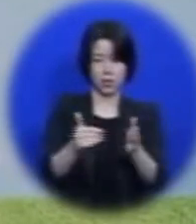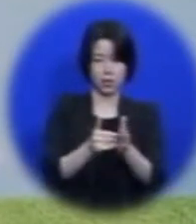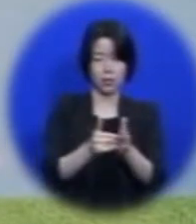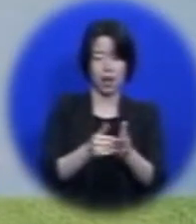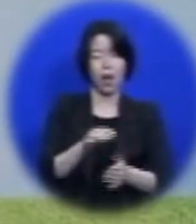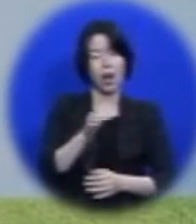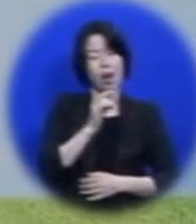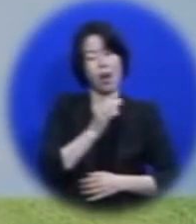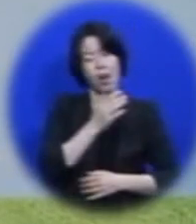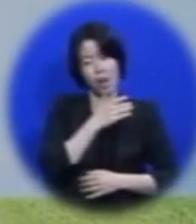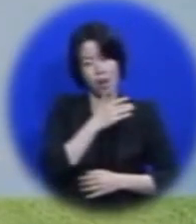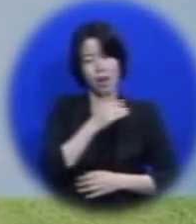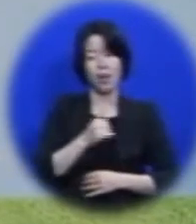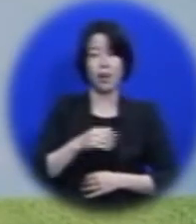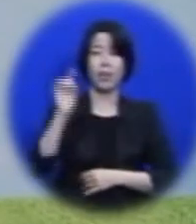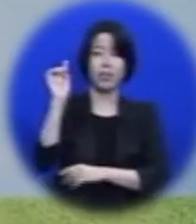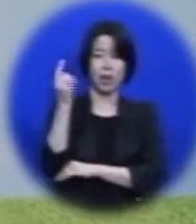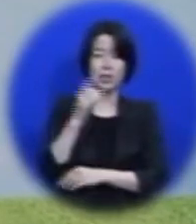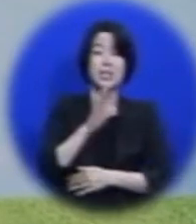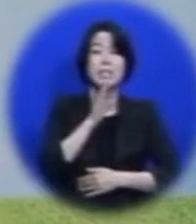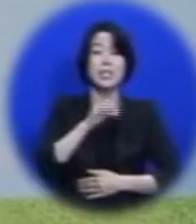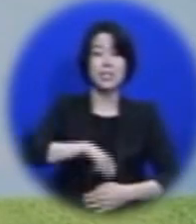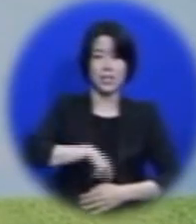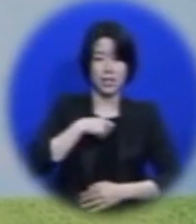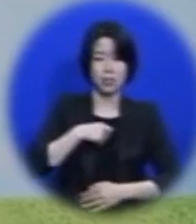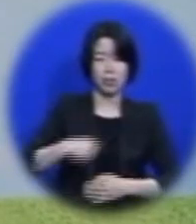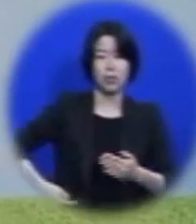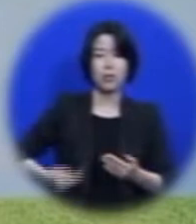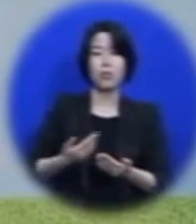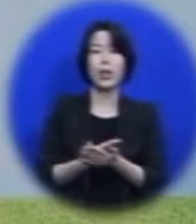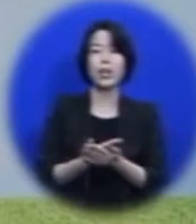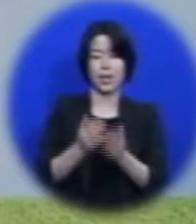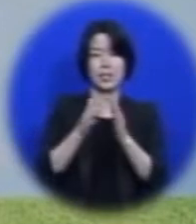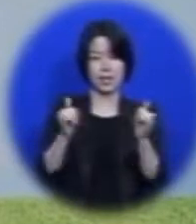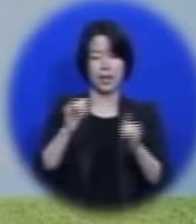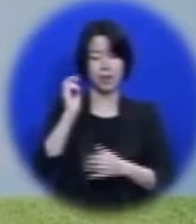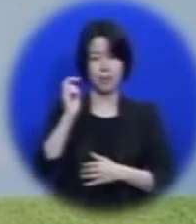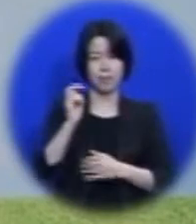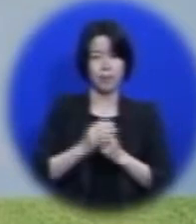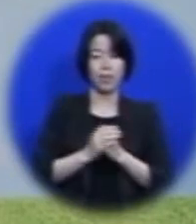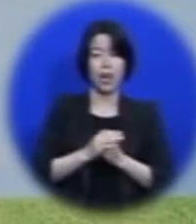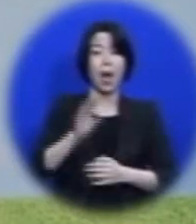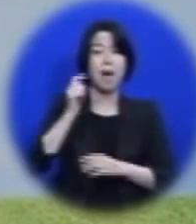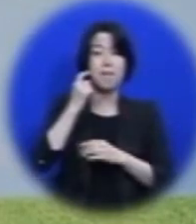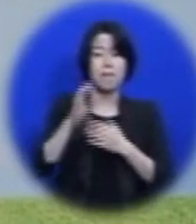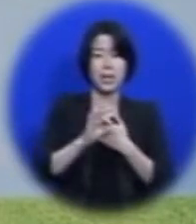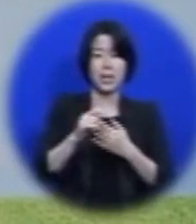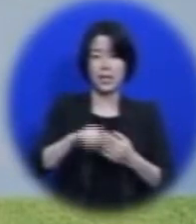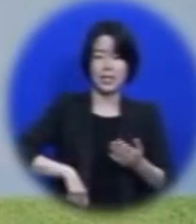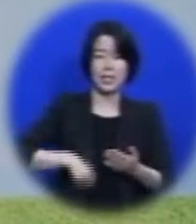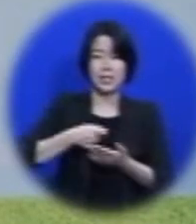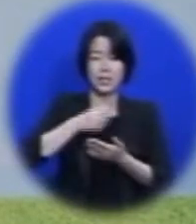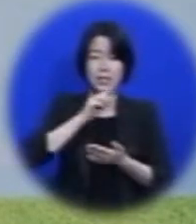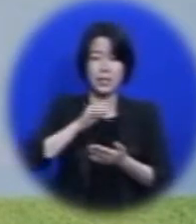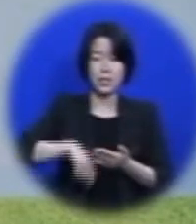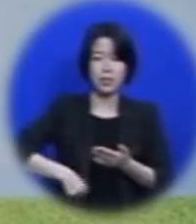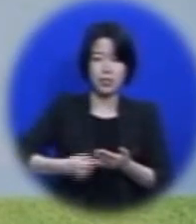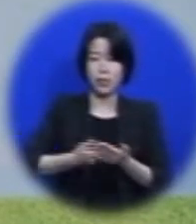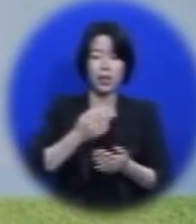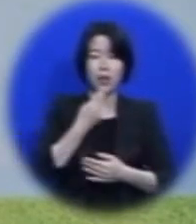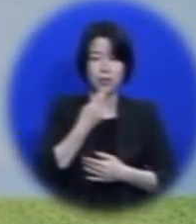아, 다윗이 진심으로 회개한 사람이구나. 만약에 진심으로 회개하지 않았다면 마음의 중심이